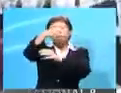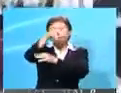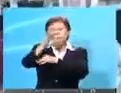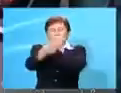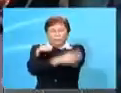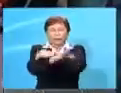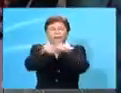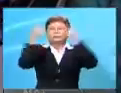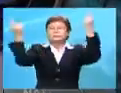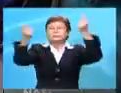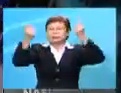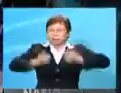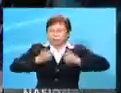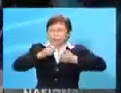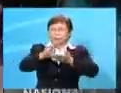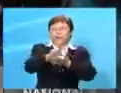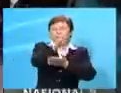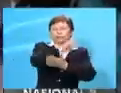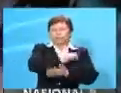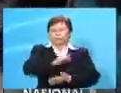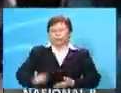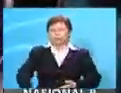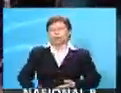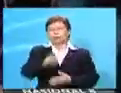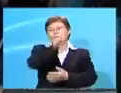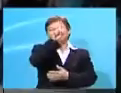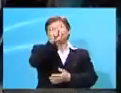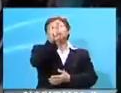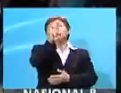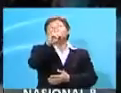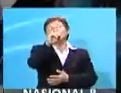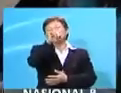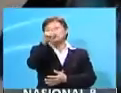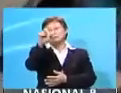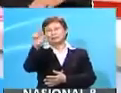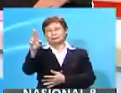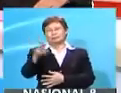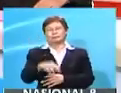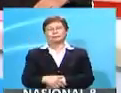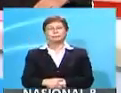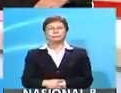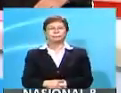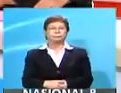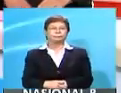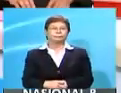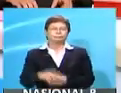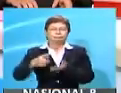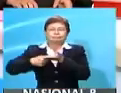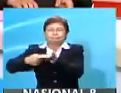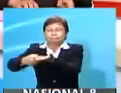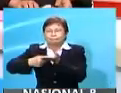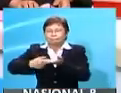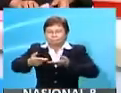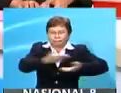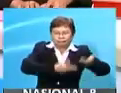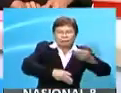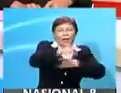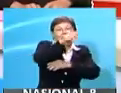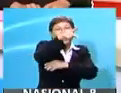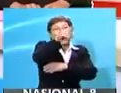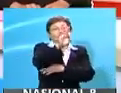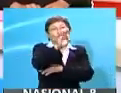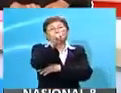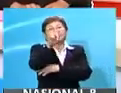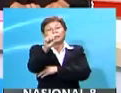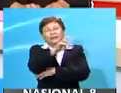aidil fitri Universiti Sultan Zainal Abidin Unisa rundingan perdagangan bebas FTA